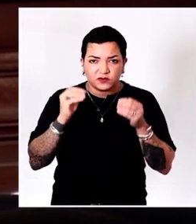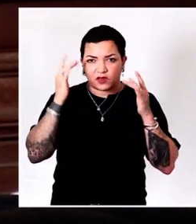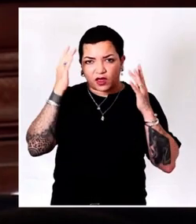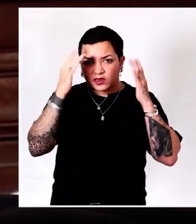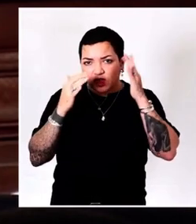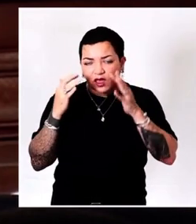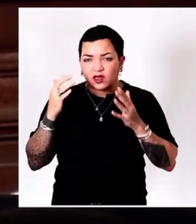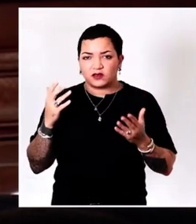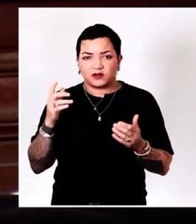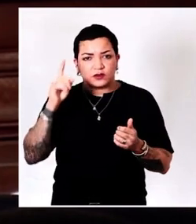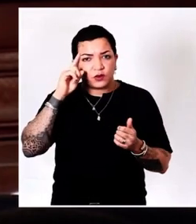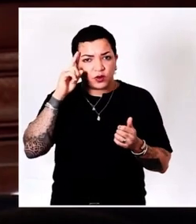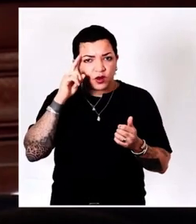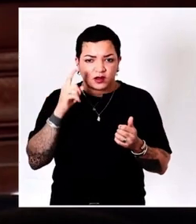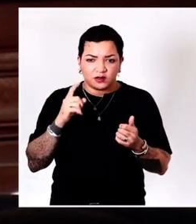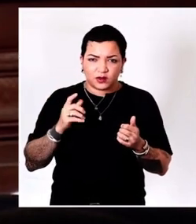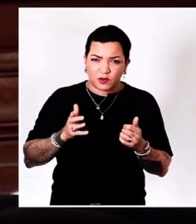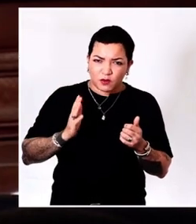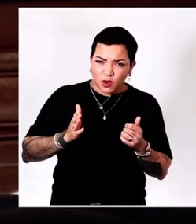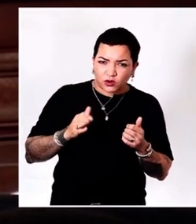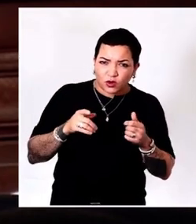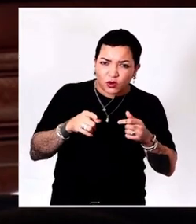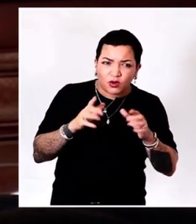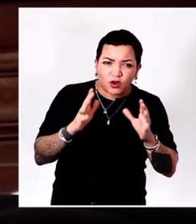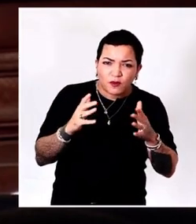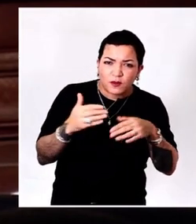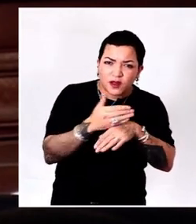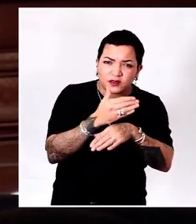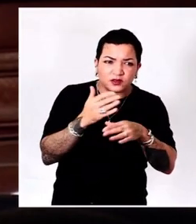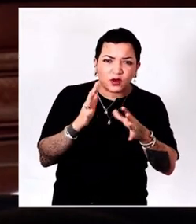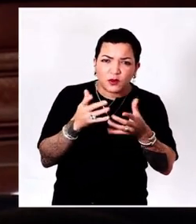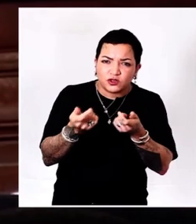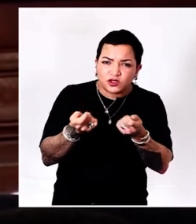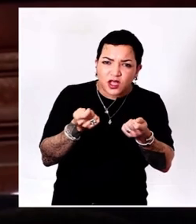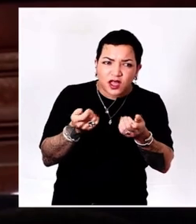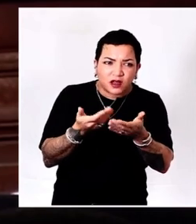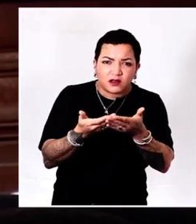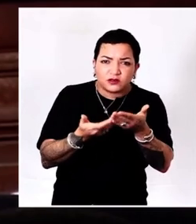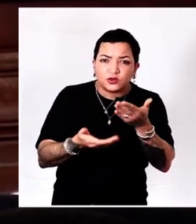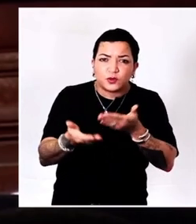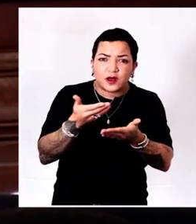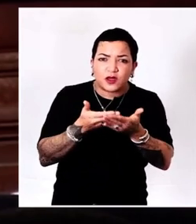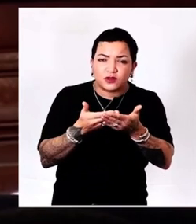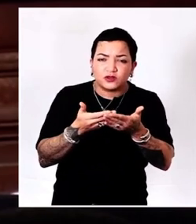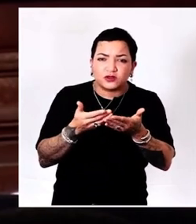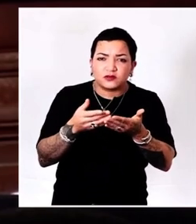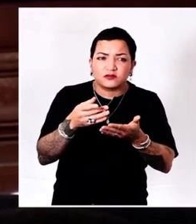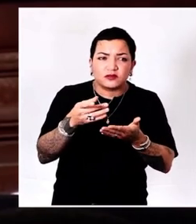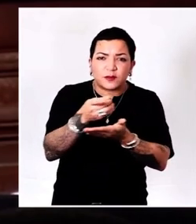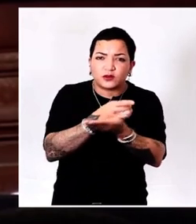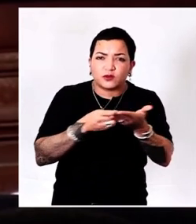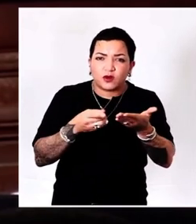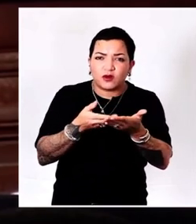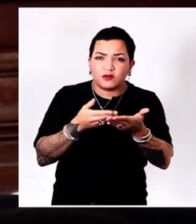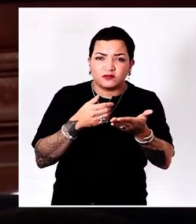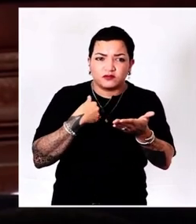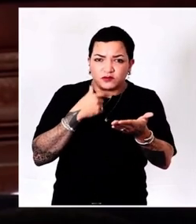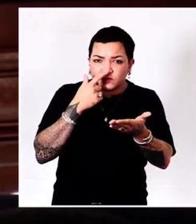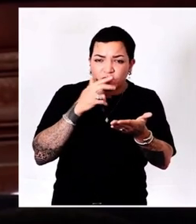la manière dont la ville va s'inscrire en suppléance du département, dont la faillite aura des conséquences directes sur la vie